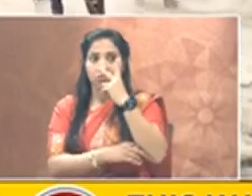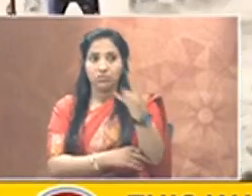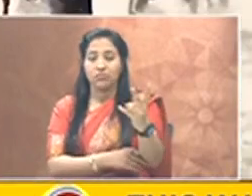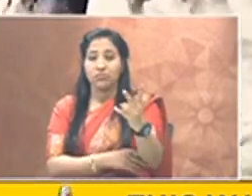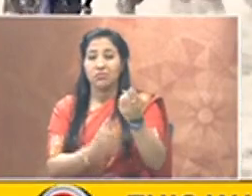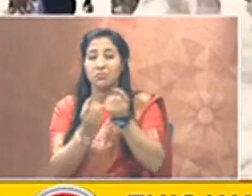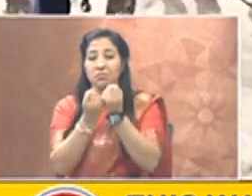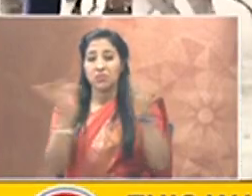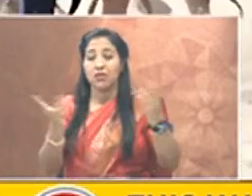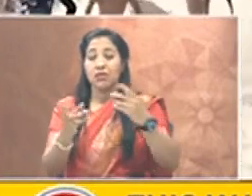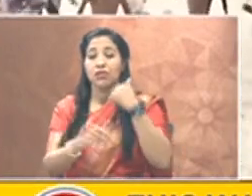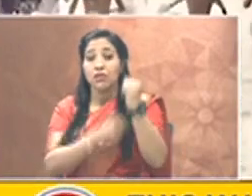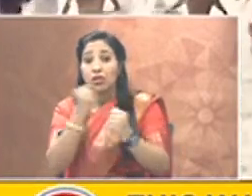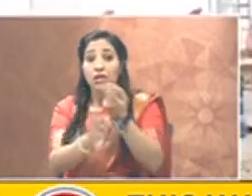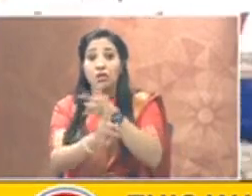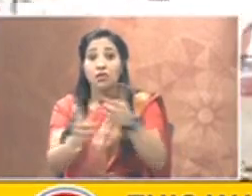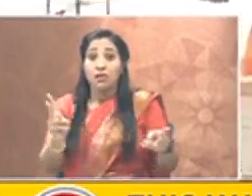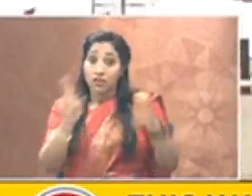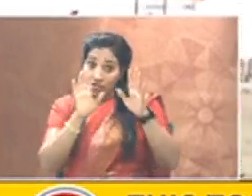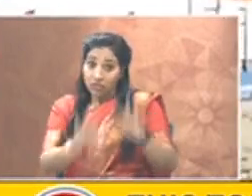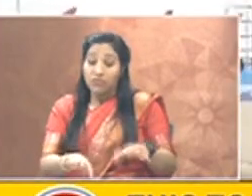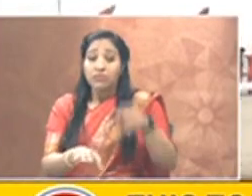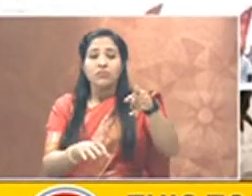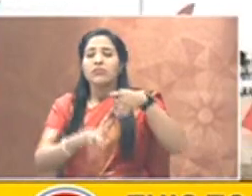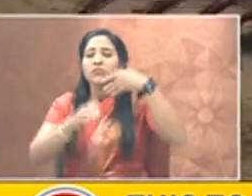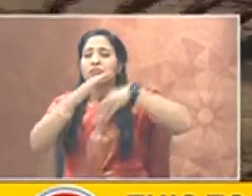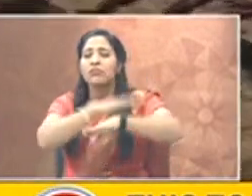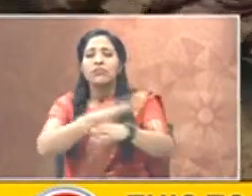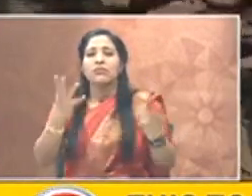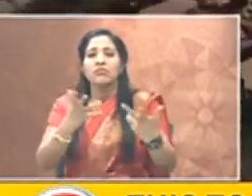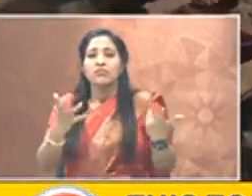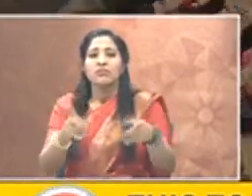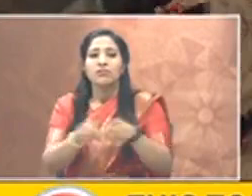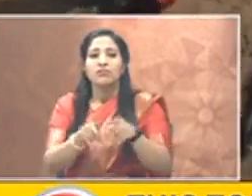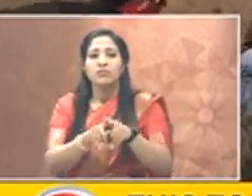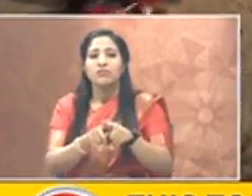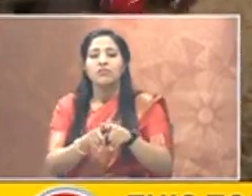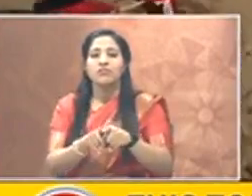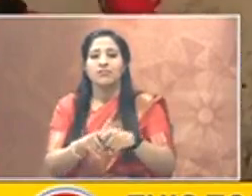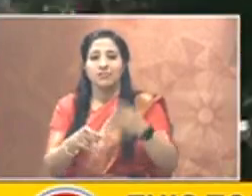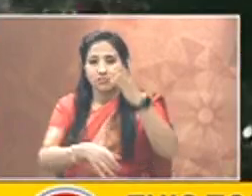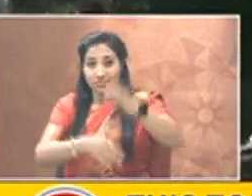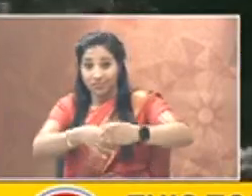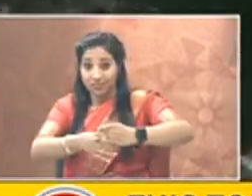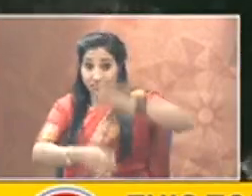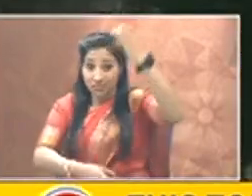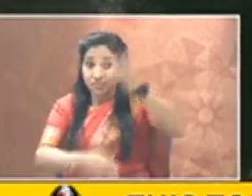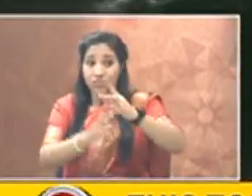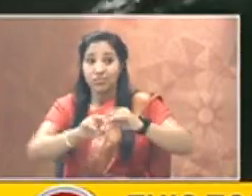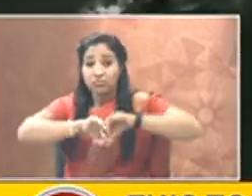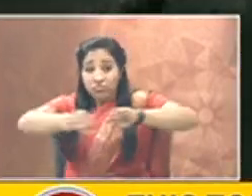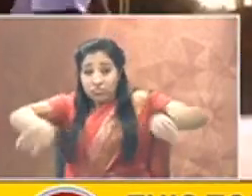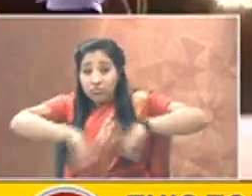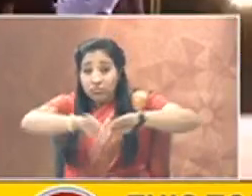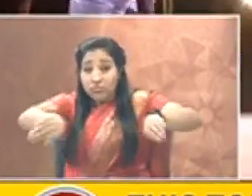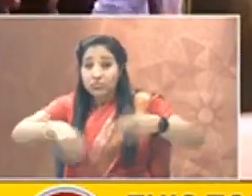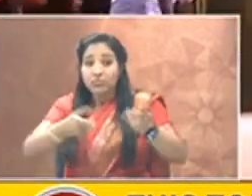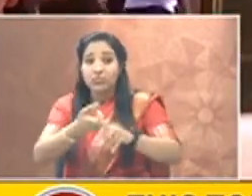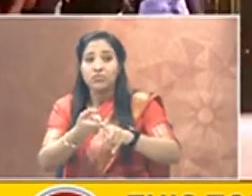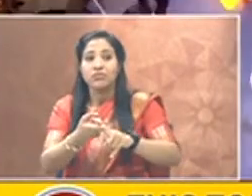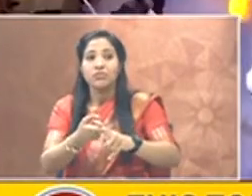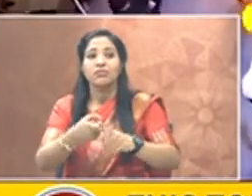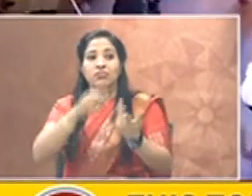मल्टी स्पोर्ट्स बीच गेम्स था। इनमें टग ऑफ वॉर, सी स्विमिंग,